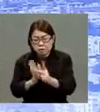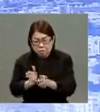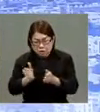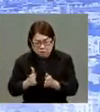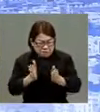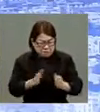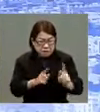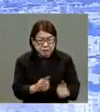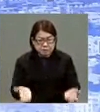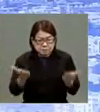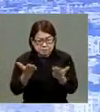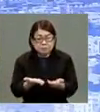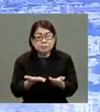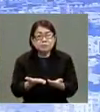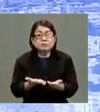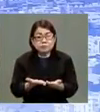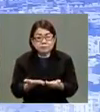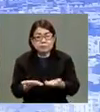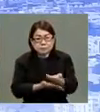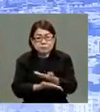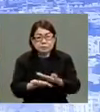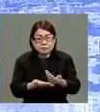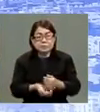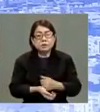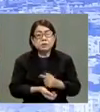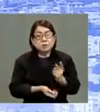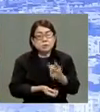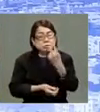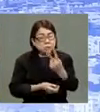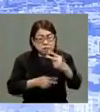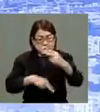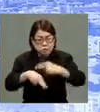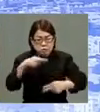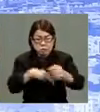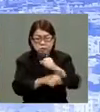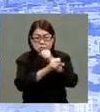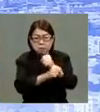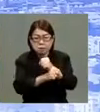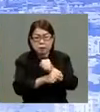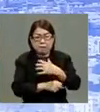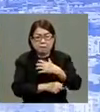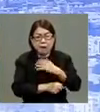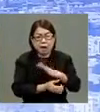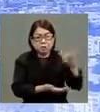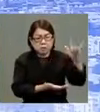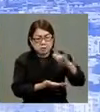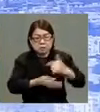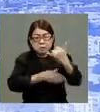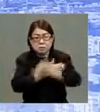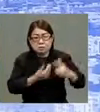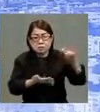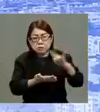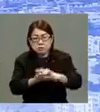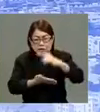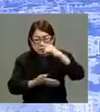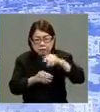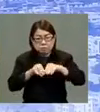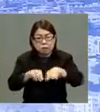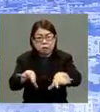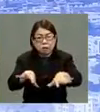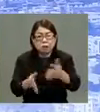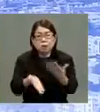ที่จะทำใหในเรื่องของทางด้านการควบคุมการนำเชื้อเข้าหรือควบคุมเชื้อคนที่ติดเชื้ออยู่ภายในประ